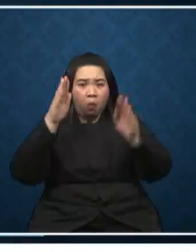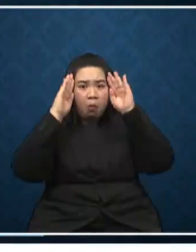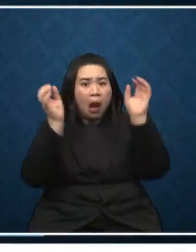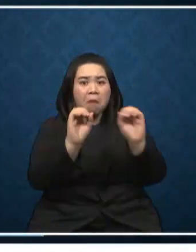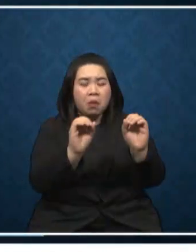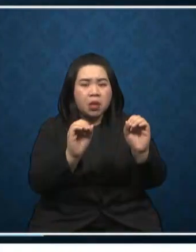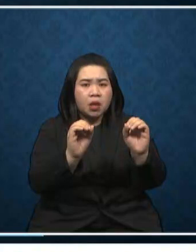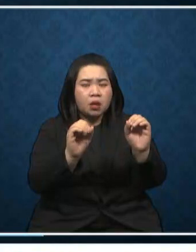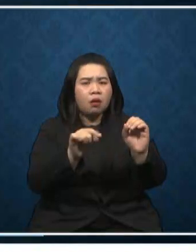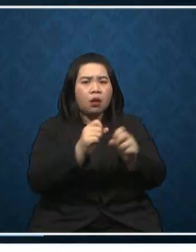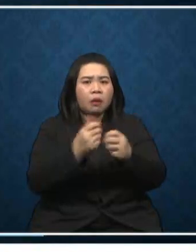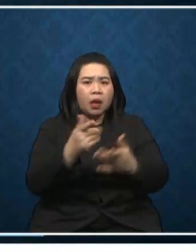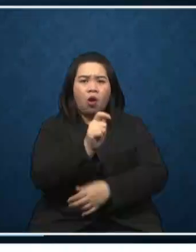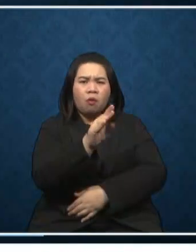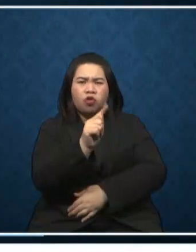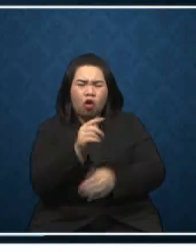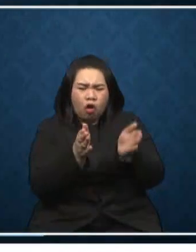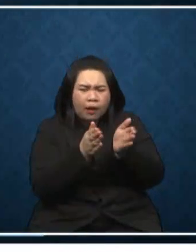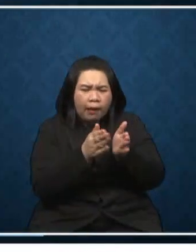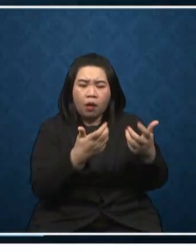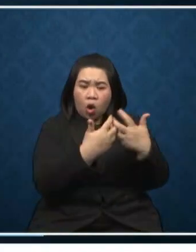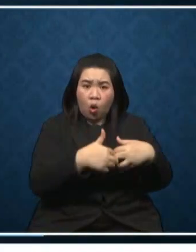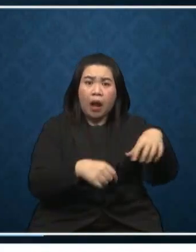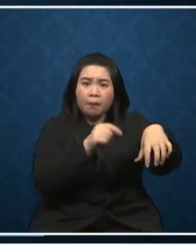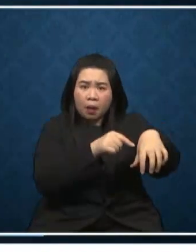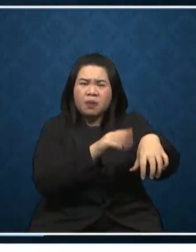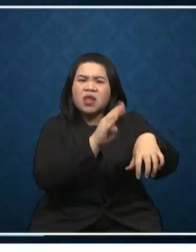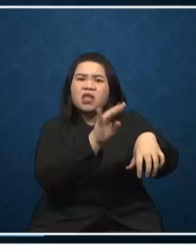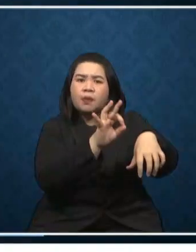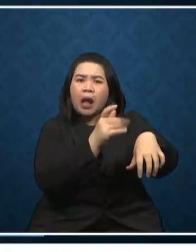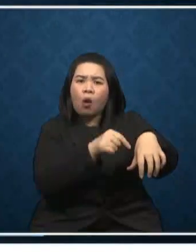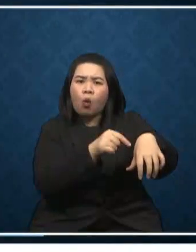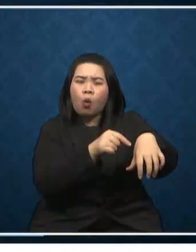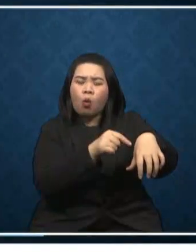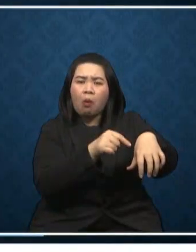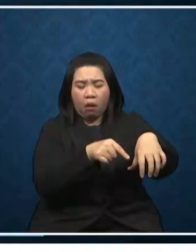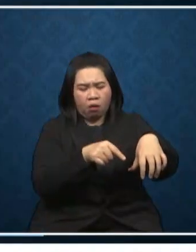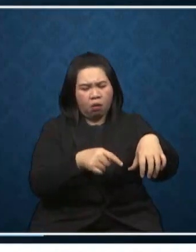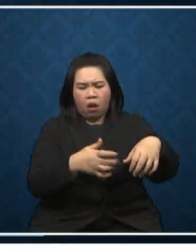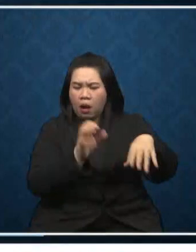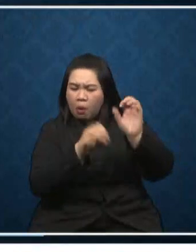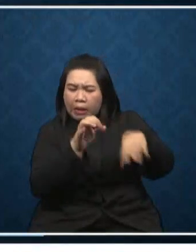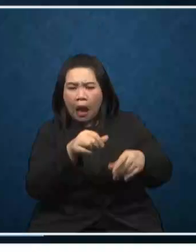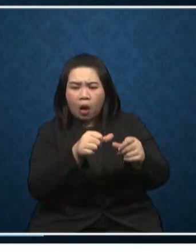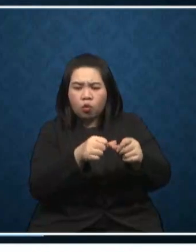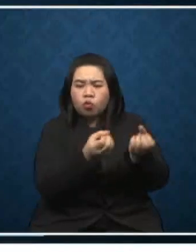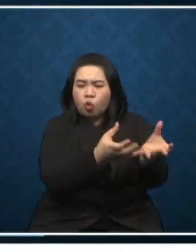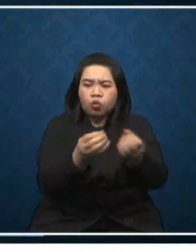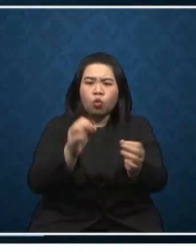กลวาตัเอง อบตตริกเล็ที่มโงงานตั้งอยู่จะต้องไปรพิชอบ การของสีรุษาครมวอมไปไหนอะไรครั